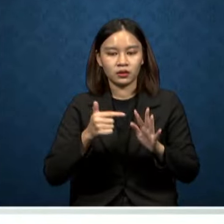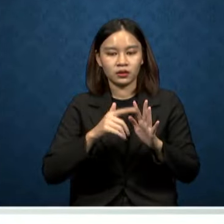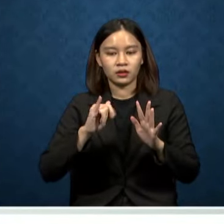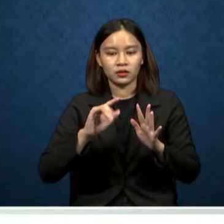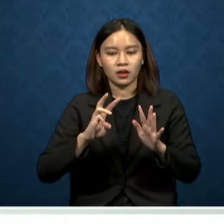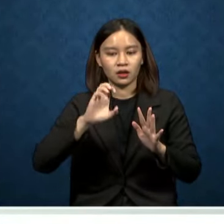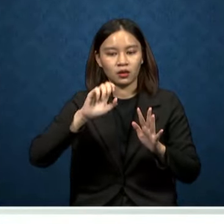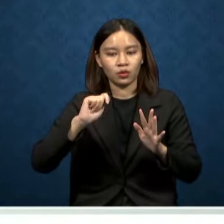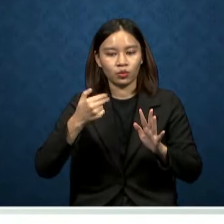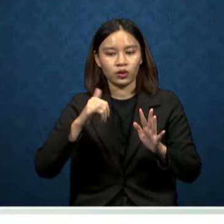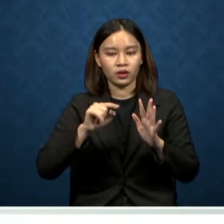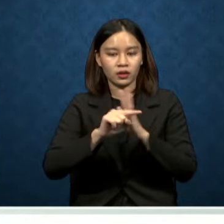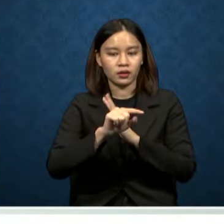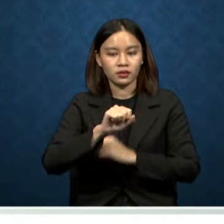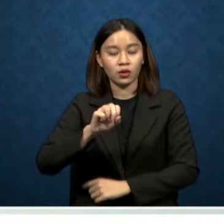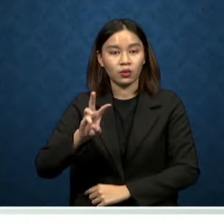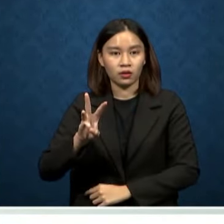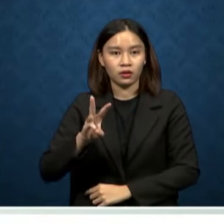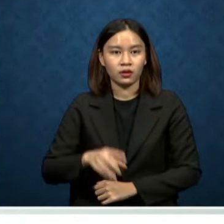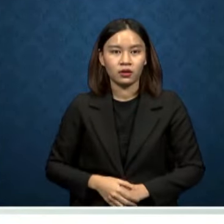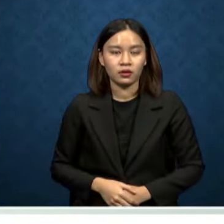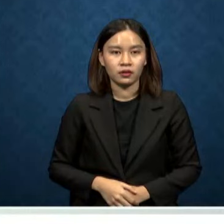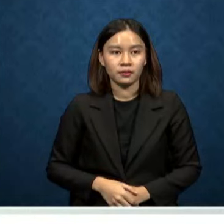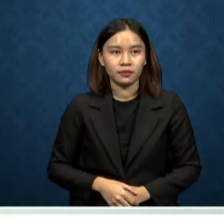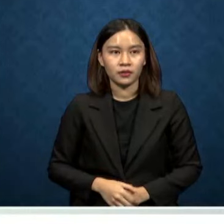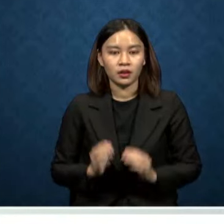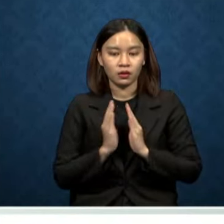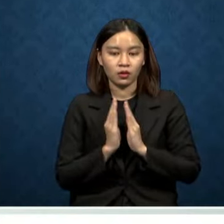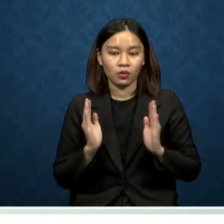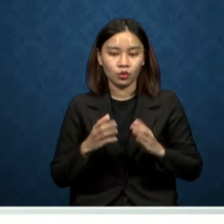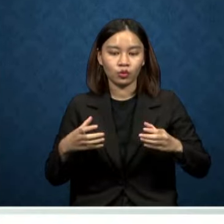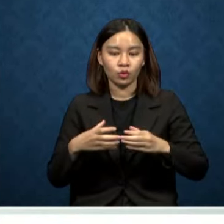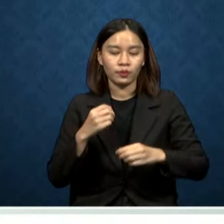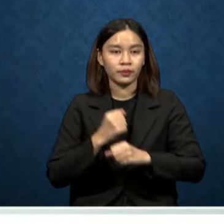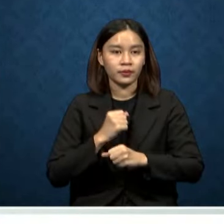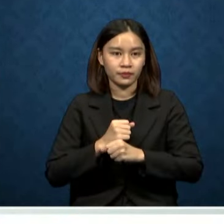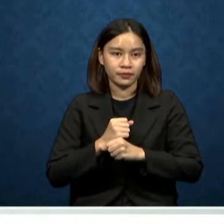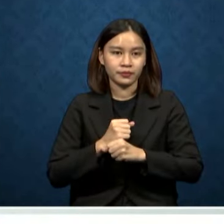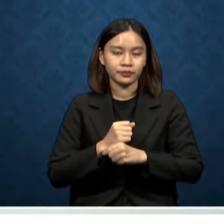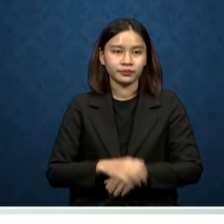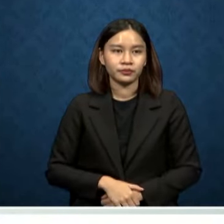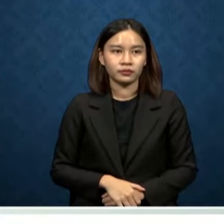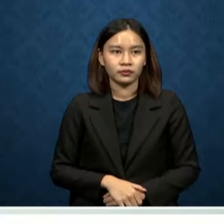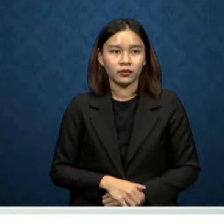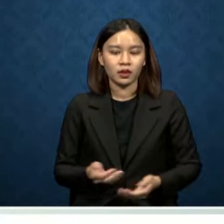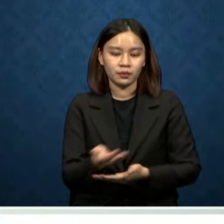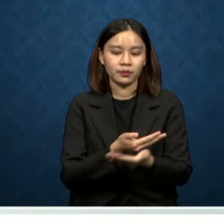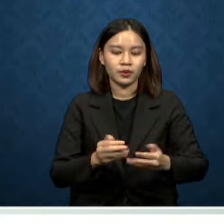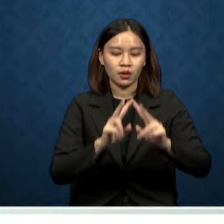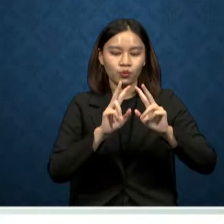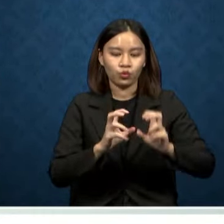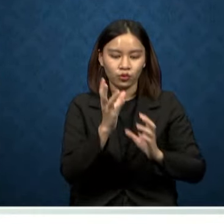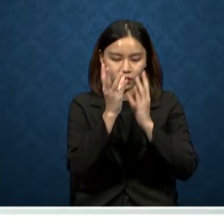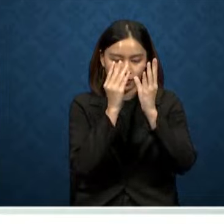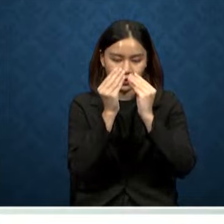ชีวินสมาชิกวุฒิสภาต้องกราบขอบพระคุณคณะทำงานครับแล้วก็พิจารณาศึกษาเรื่อง